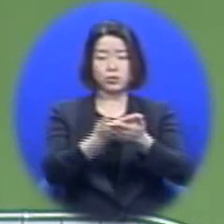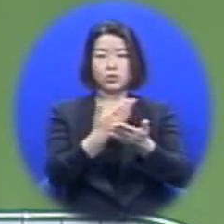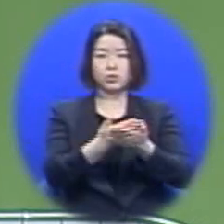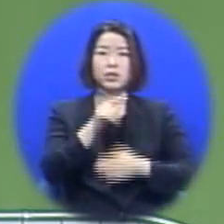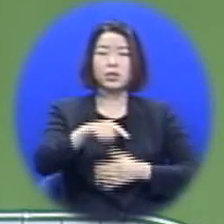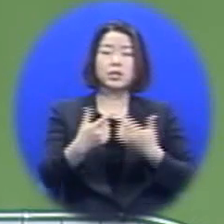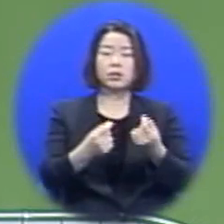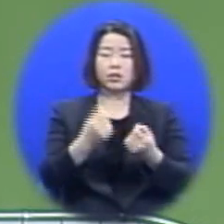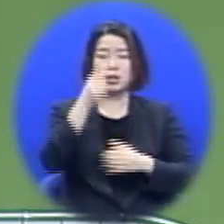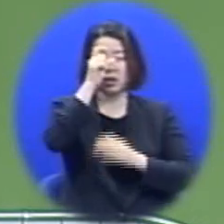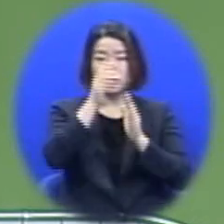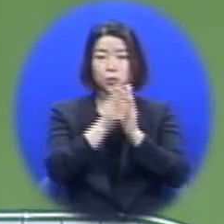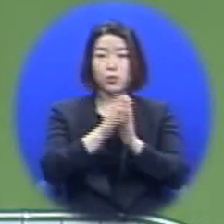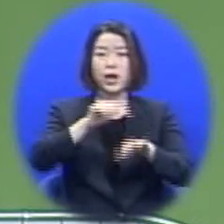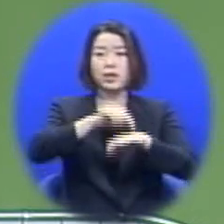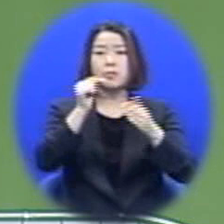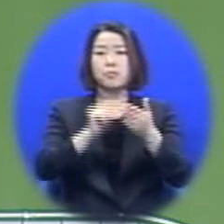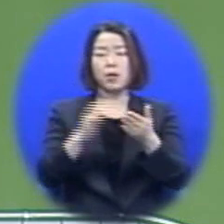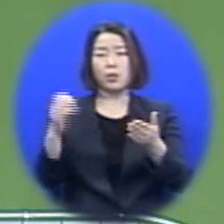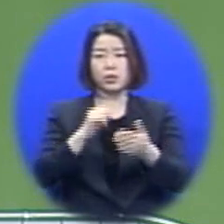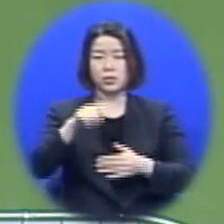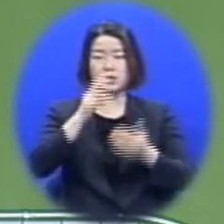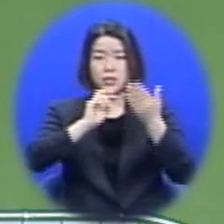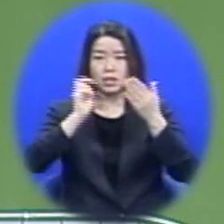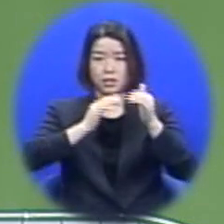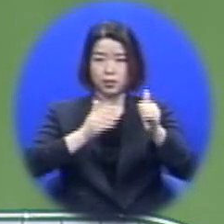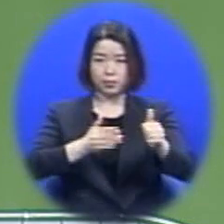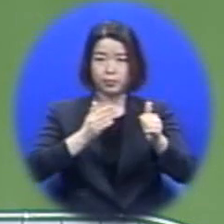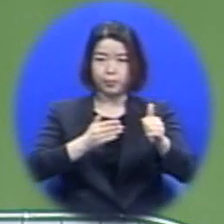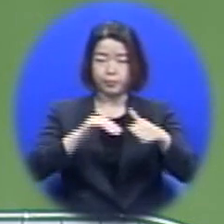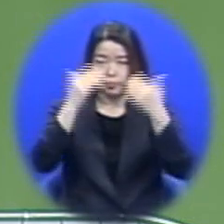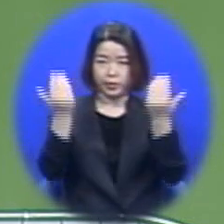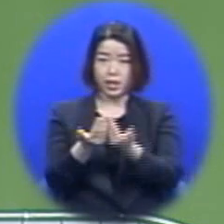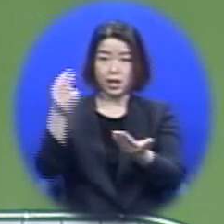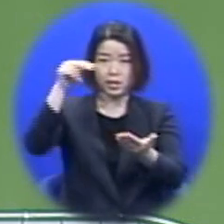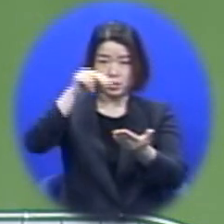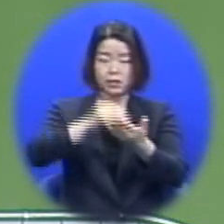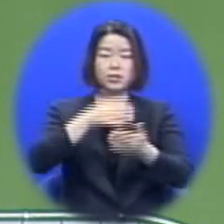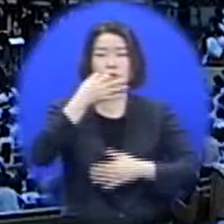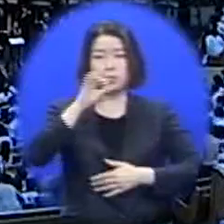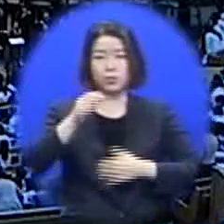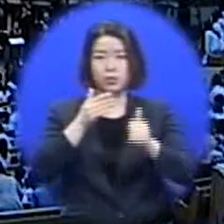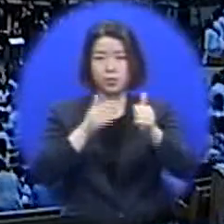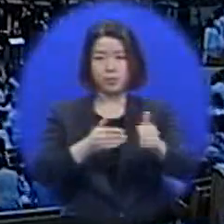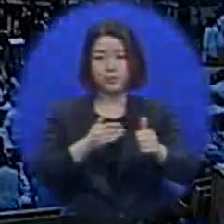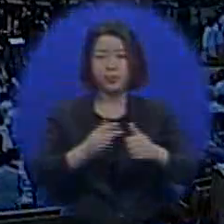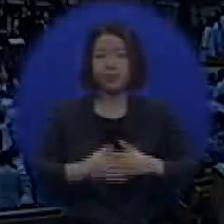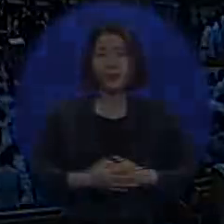그렇게 기도하는 마음으로 이 찬양을 부르겠습니다. 우리 다 일어나서 부르겠습니다.